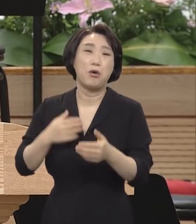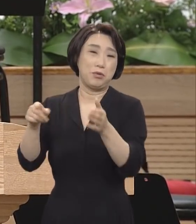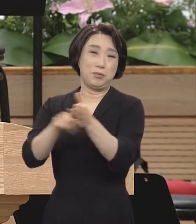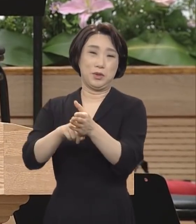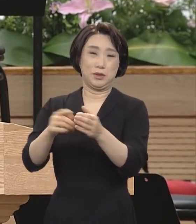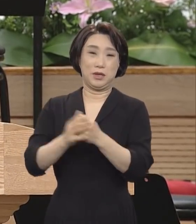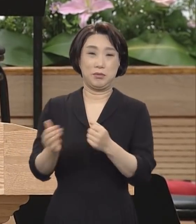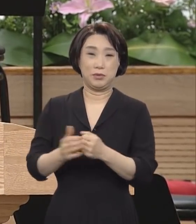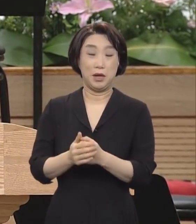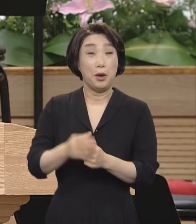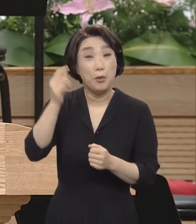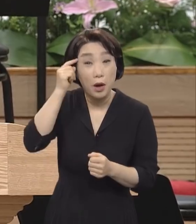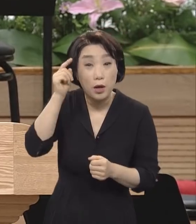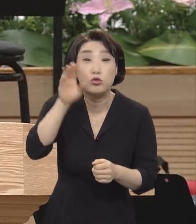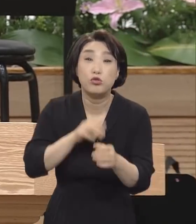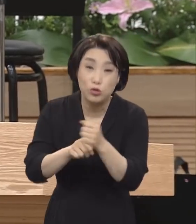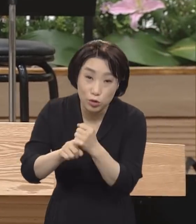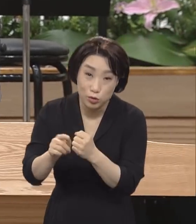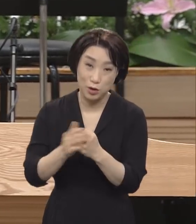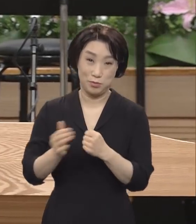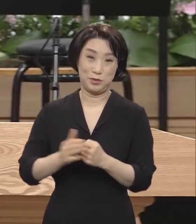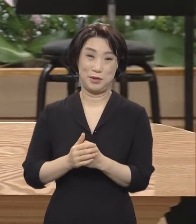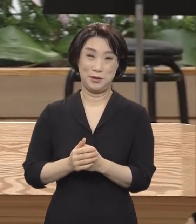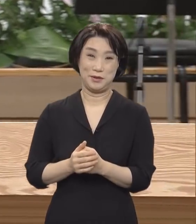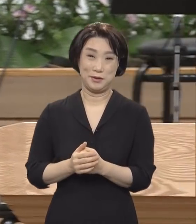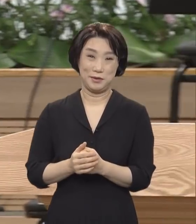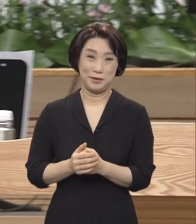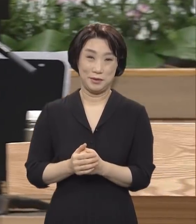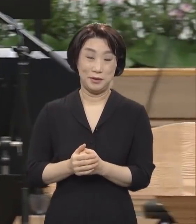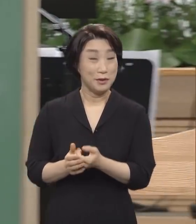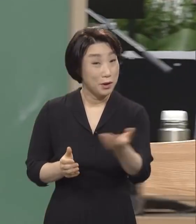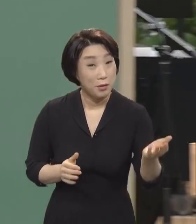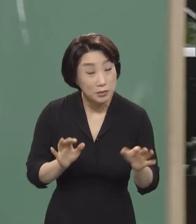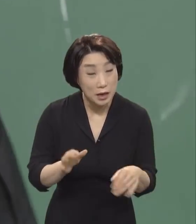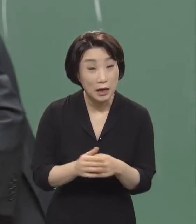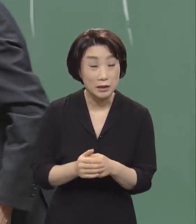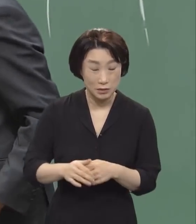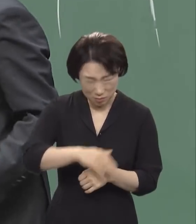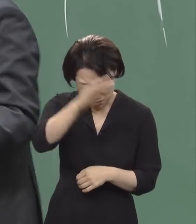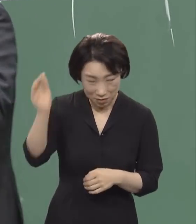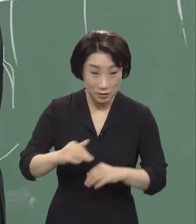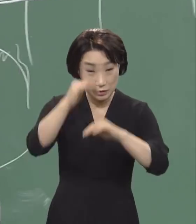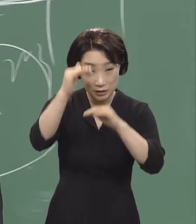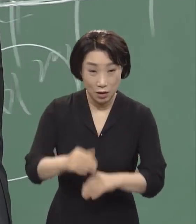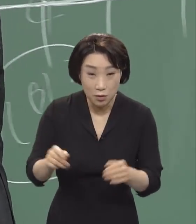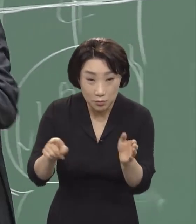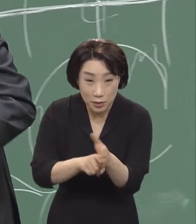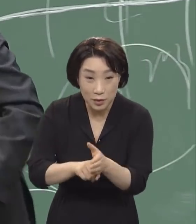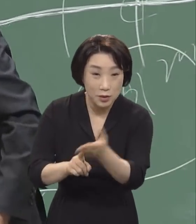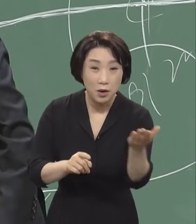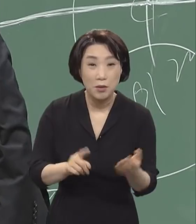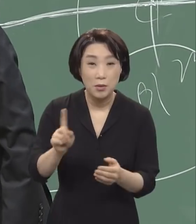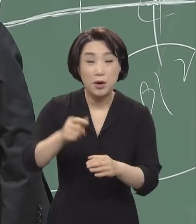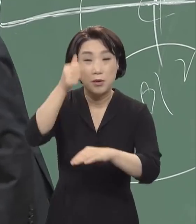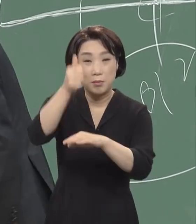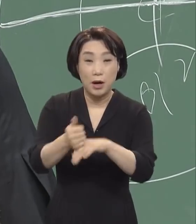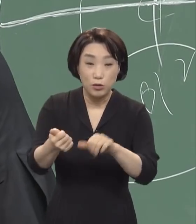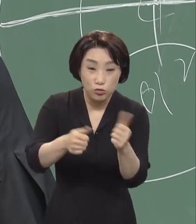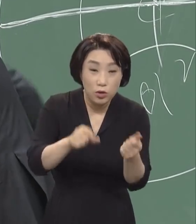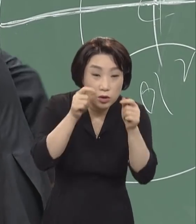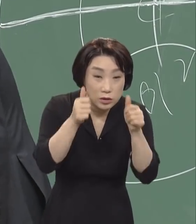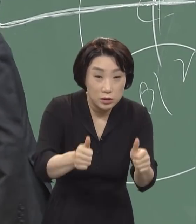때문에 왜? 진리이기 때문에 여러분 이 사실이 믿어진다면 마지막 죽어